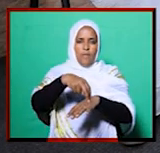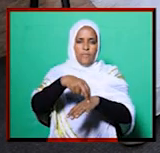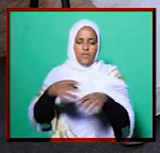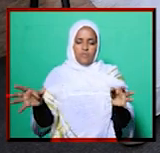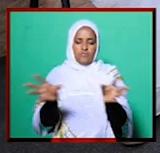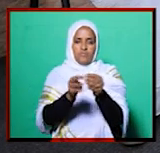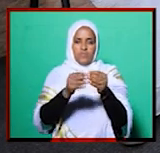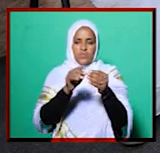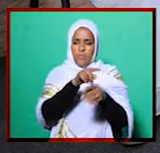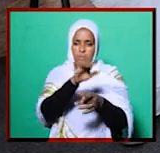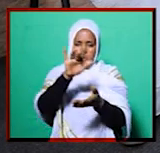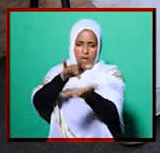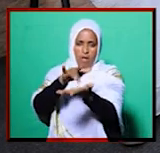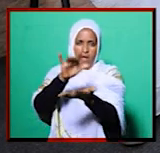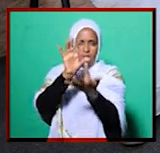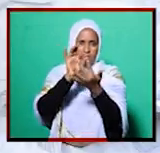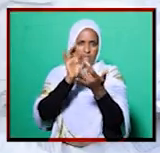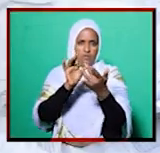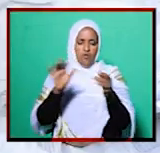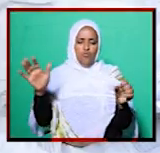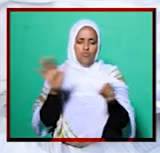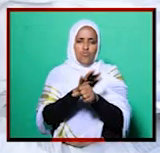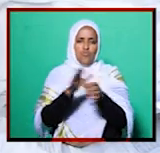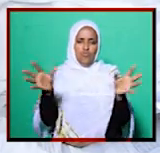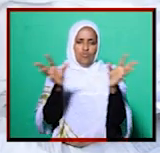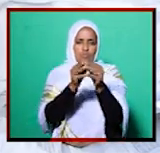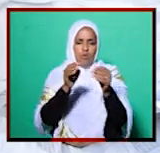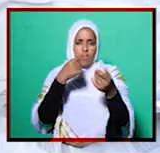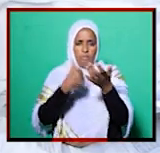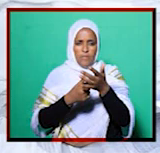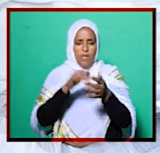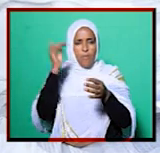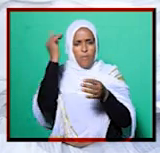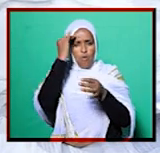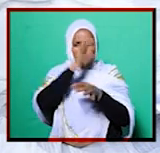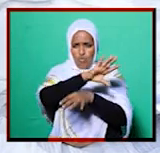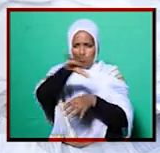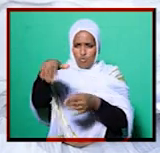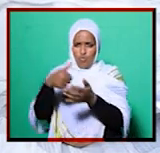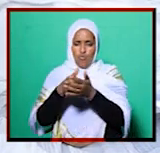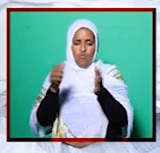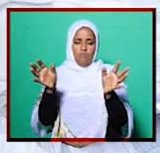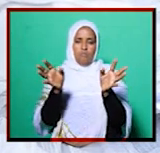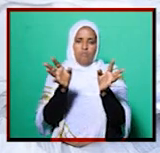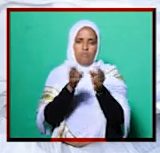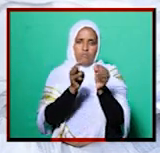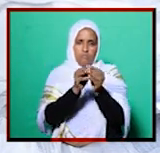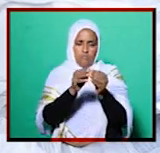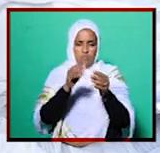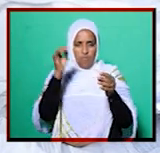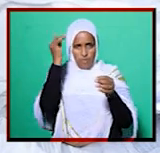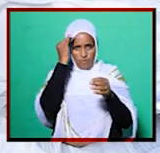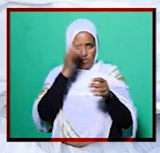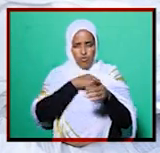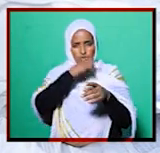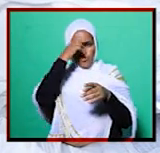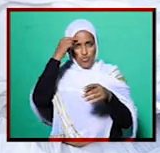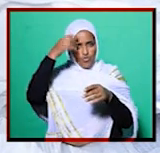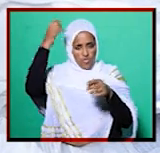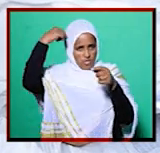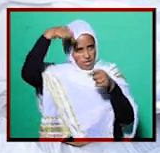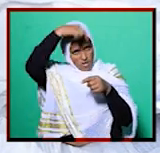ቋሚ ሲኖዶስ አለ። ከነዚያው መካከል የተመረጡ ምልዓተ ጉባኤ የሚባለው ግን የጳጳሳት ጉባኤ ነው። በሙሉ ጳጳሳት ናቸው። ጥቁር